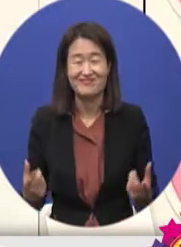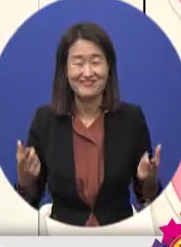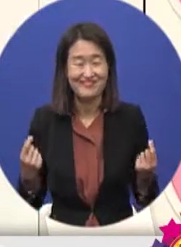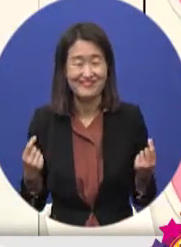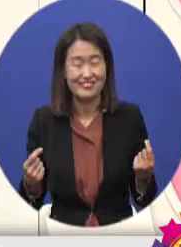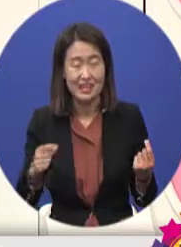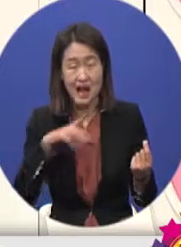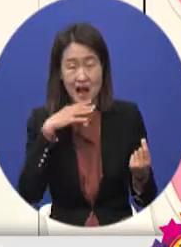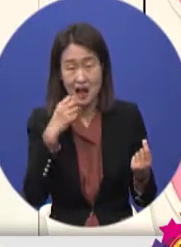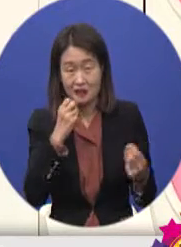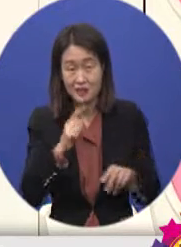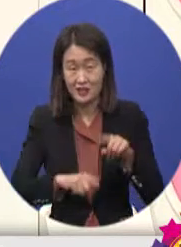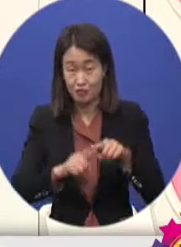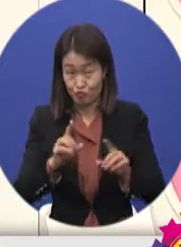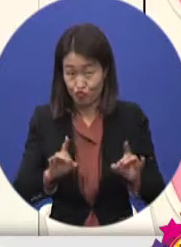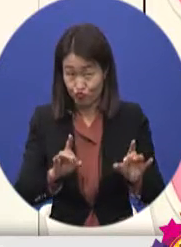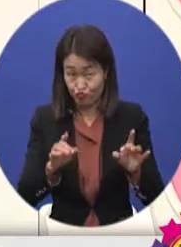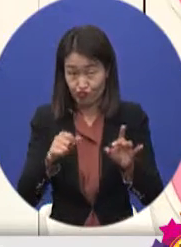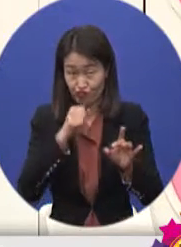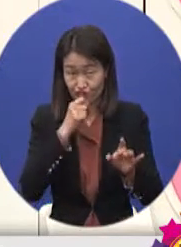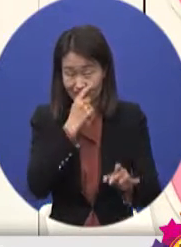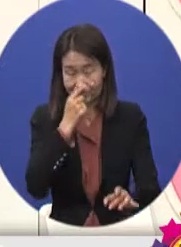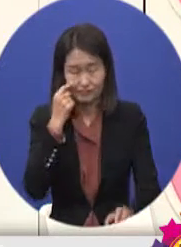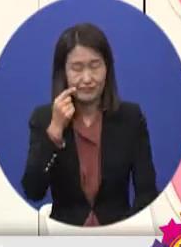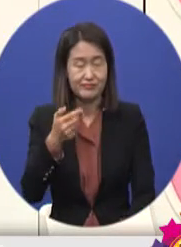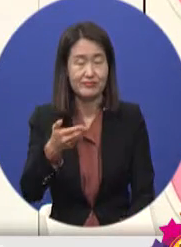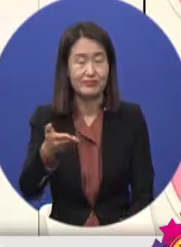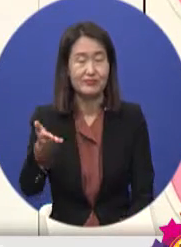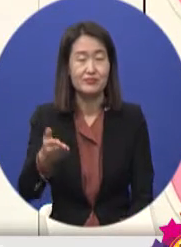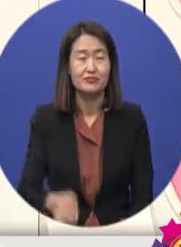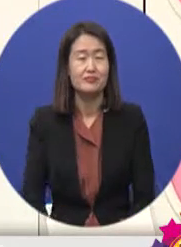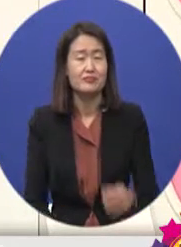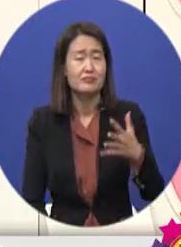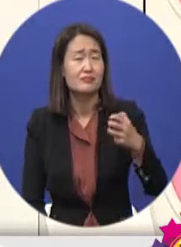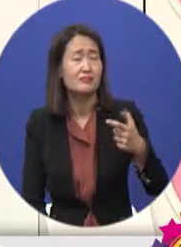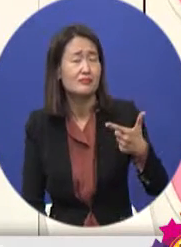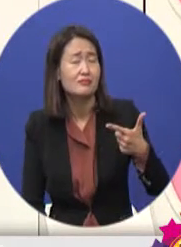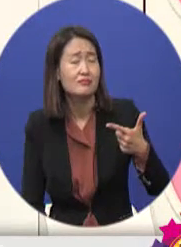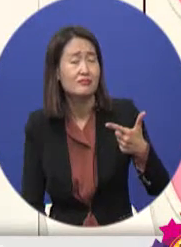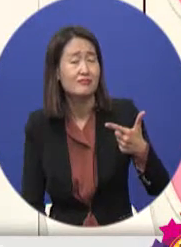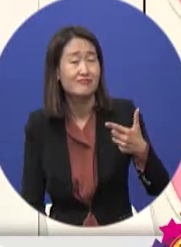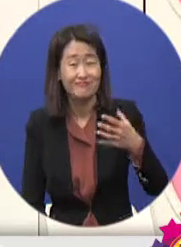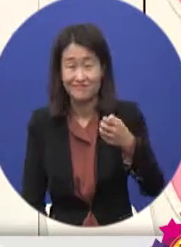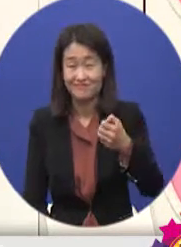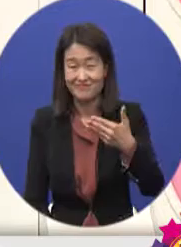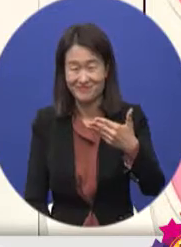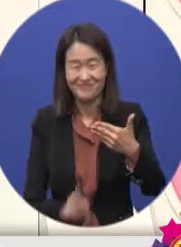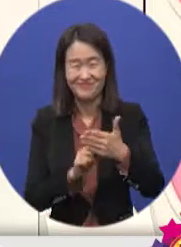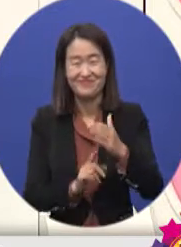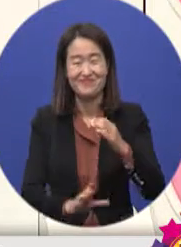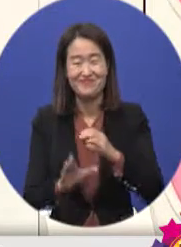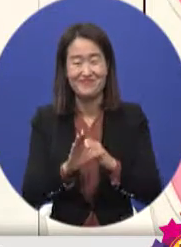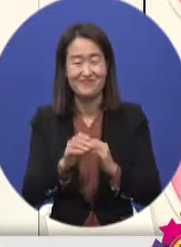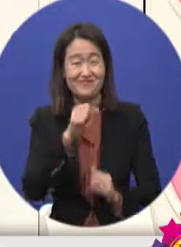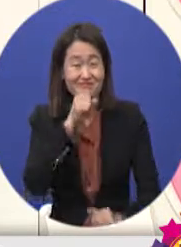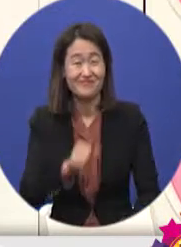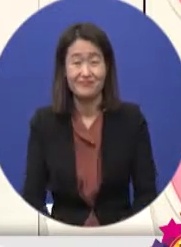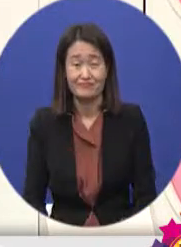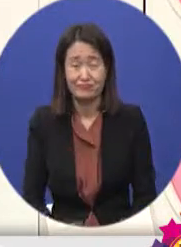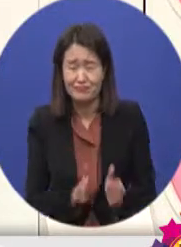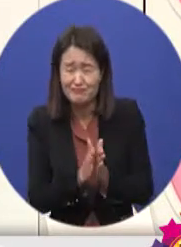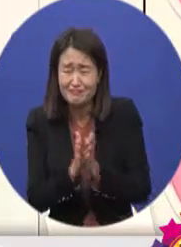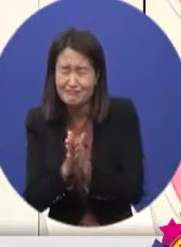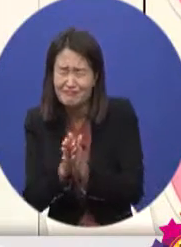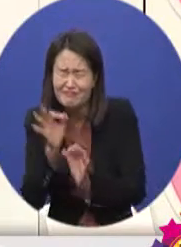노래 감나무꼴 점수 보겠습니다. 점수 보여주세요. 8점, 6점, 9점, 보너스 9점.